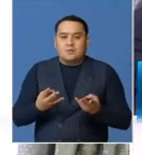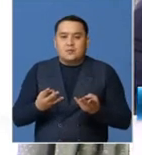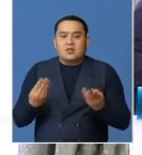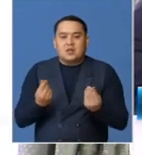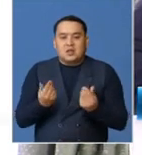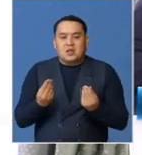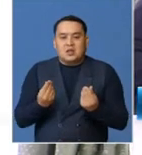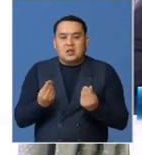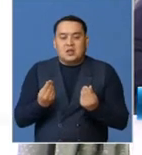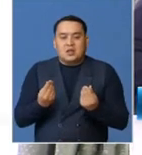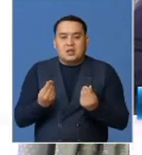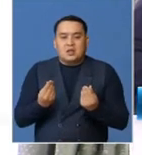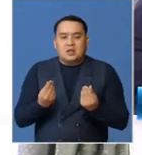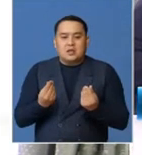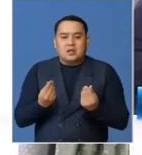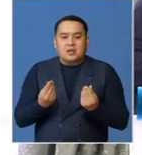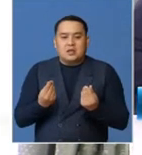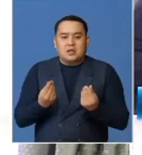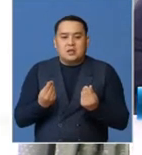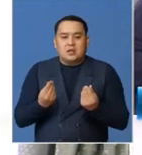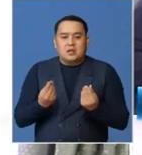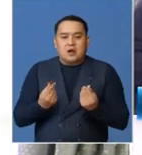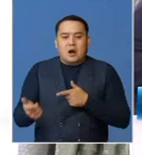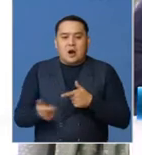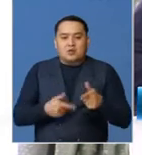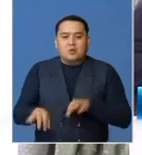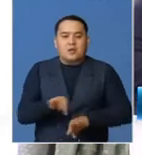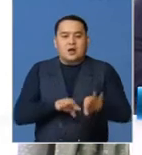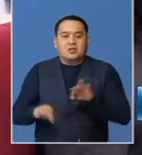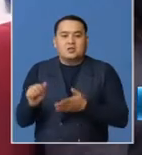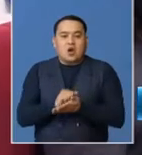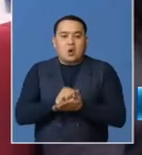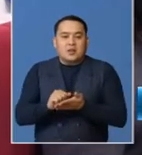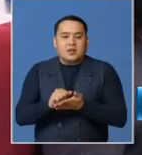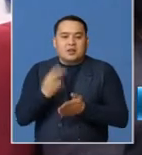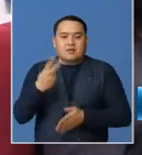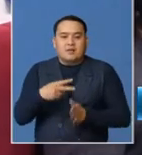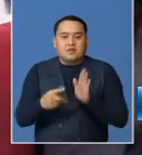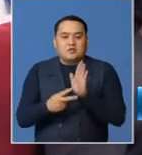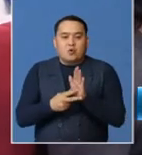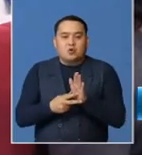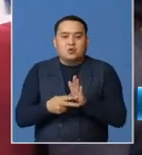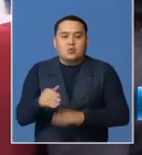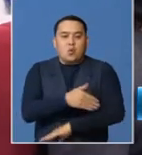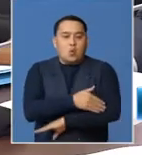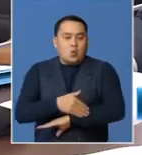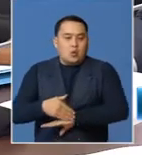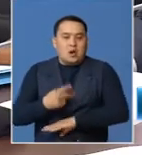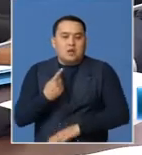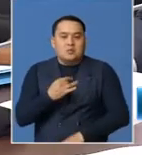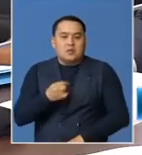средства, у нас есть готовые проектно-сметные документации на 28 улиц района,